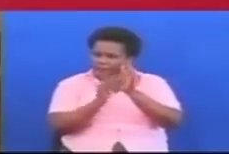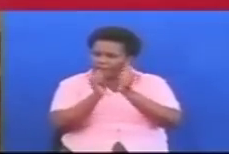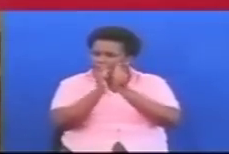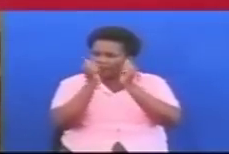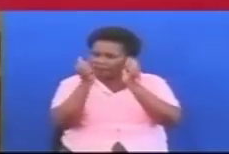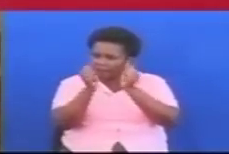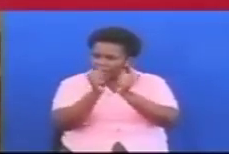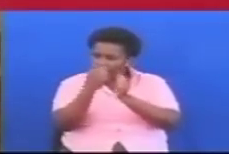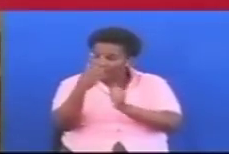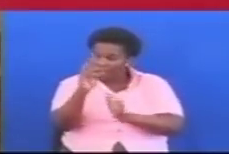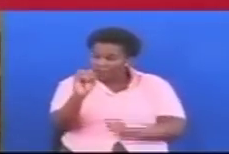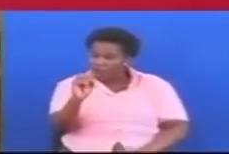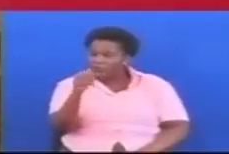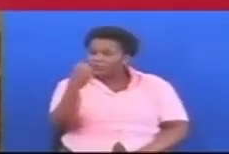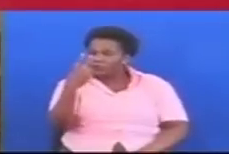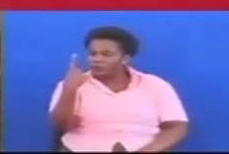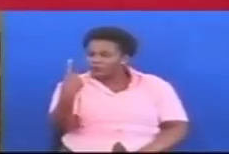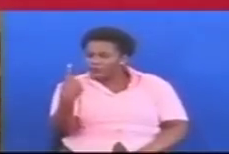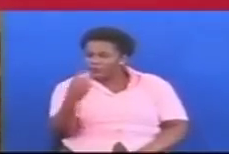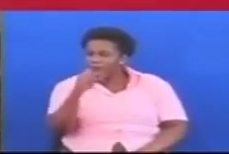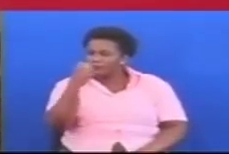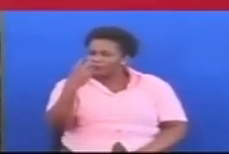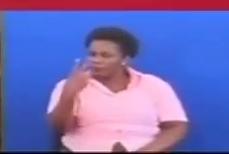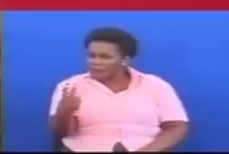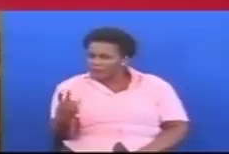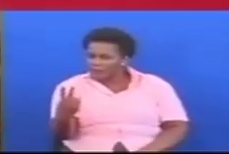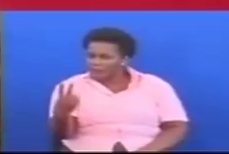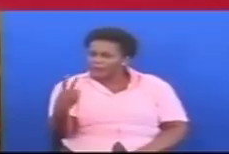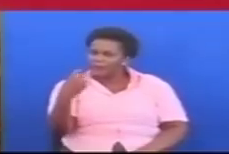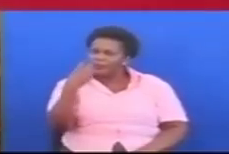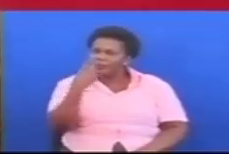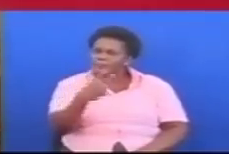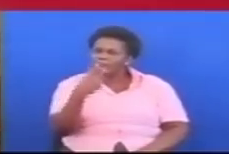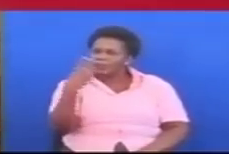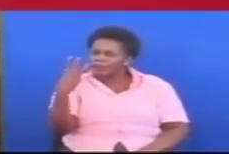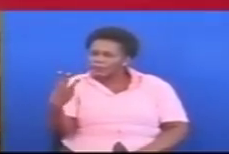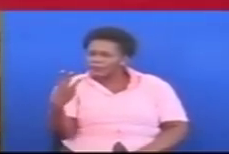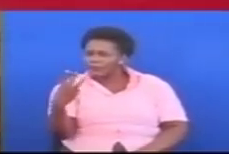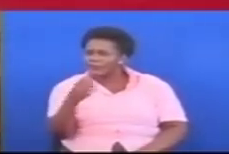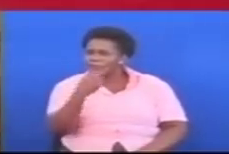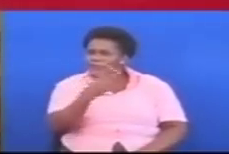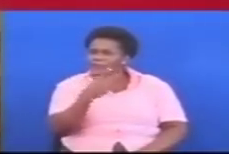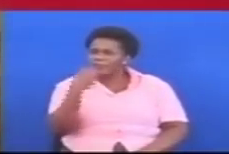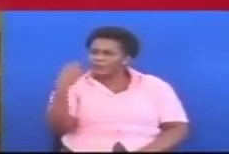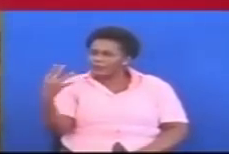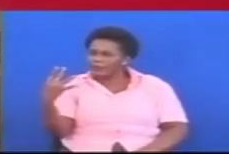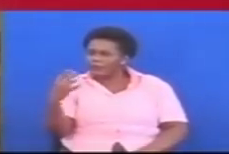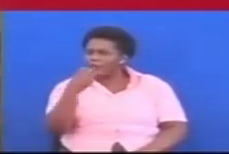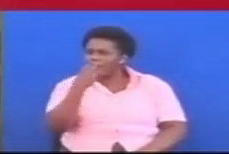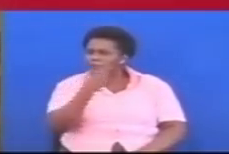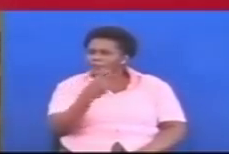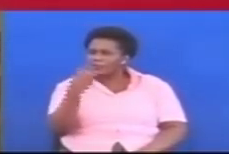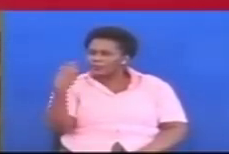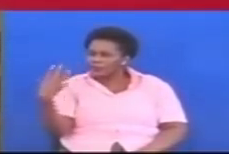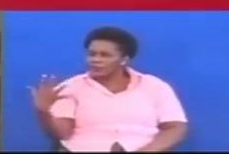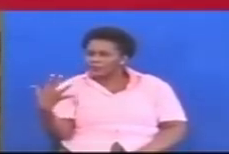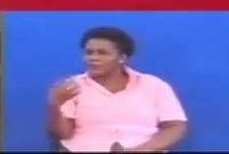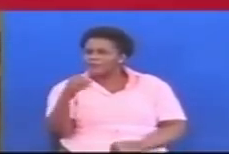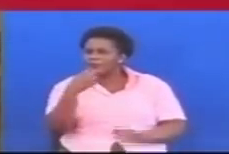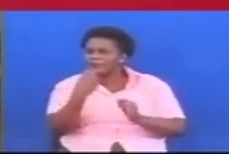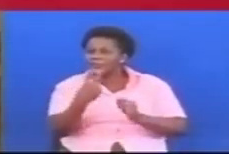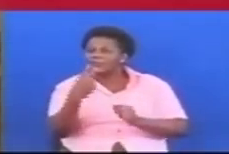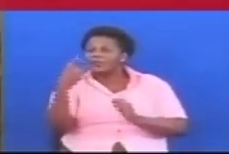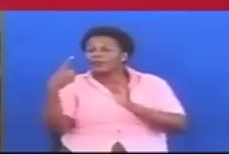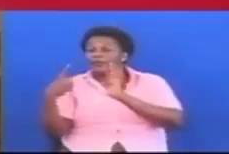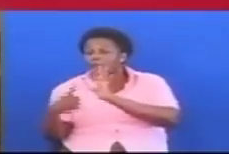Mpanda, Chemba, Mafinga, Urambo Kaliua, Pangani, Ifakara, Rori ya Tarime,